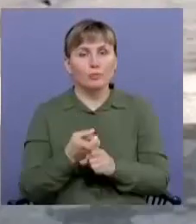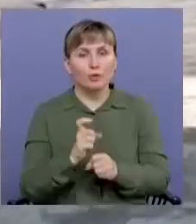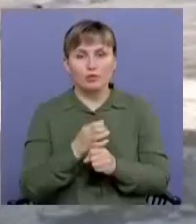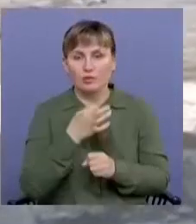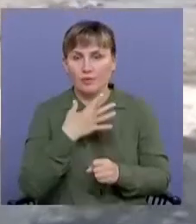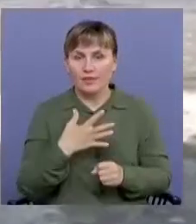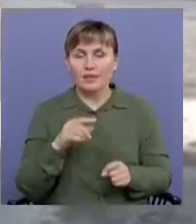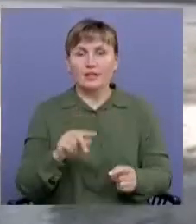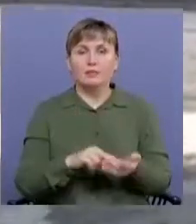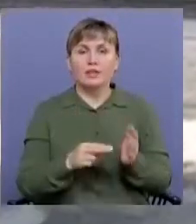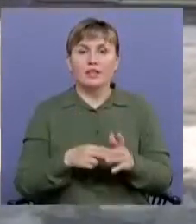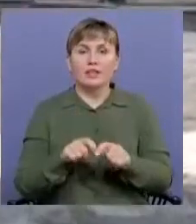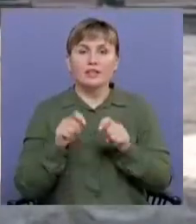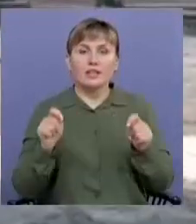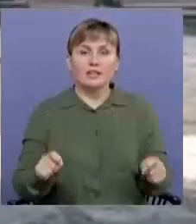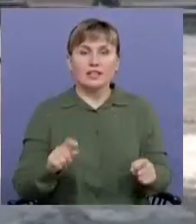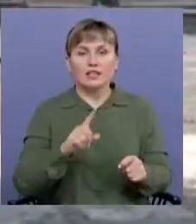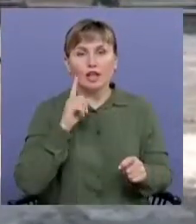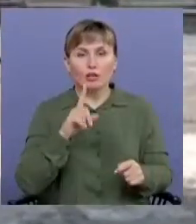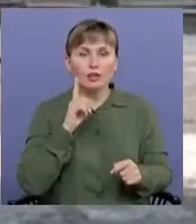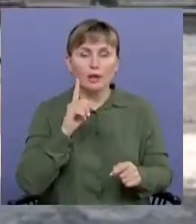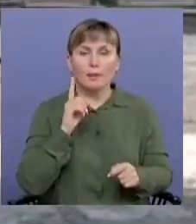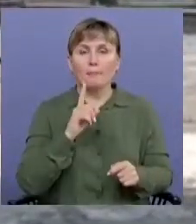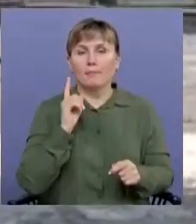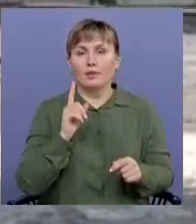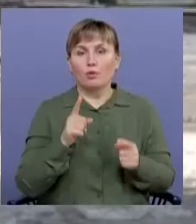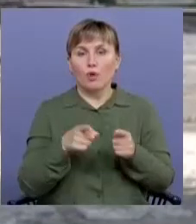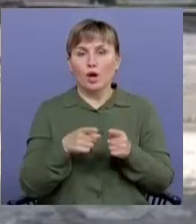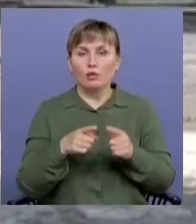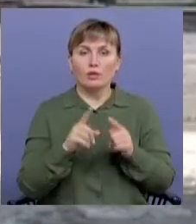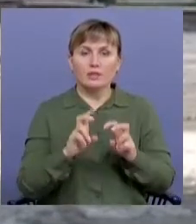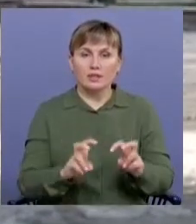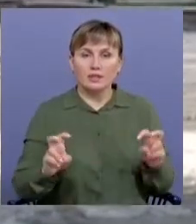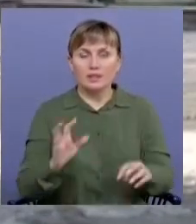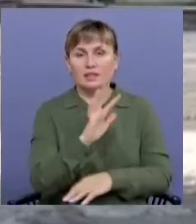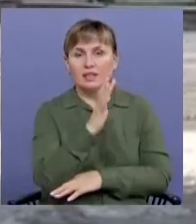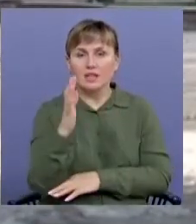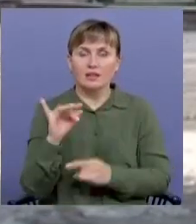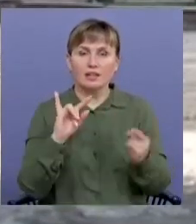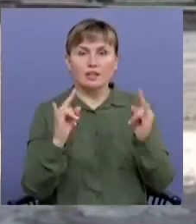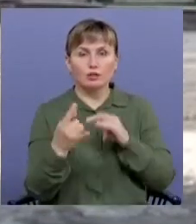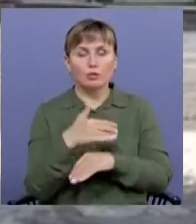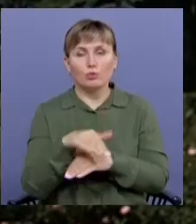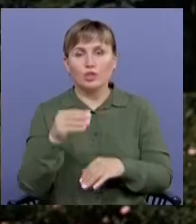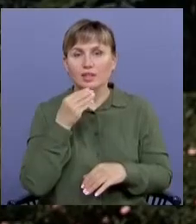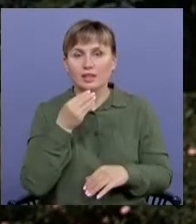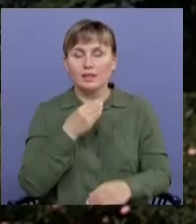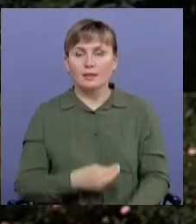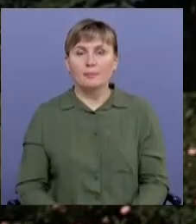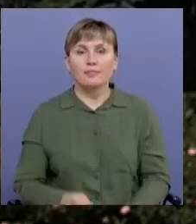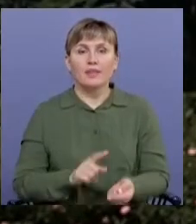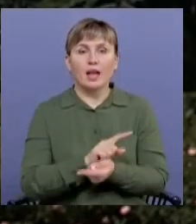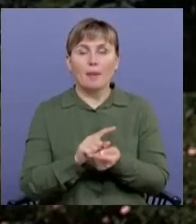душе. Ведь здесь планируют создать этакий зеленый молодежный уголок со множеством скамеек, деревьев и киосками уличной еды. Обновят